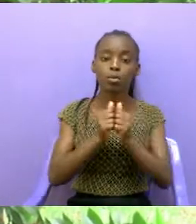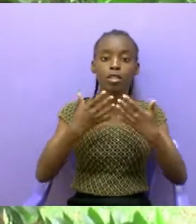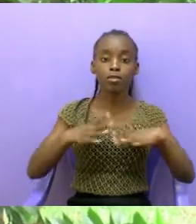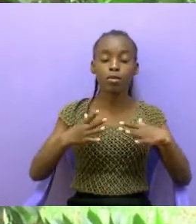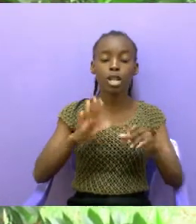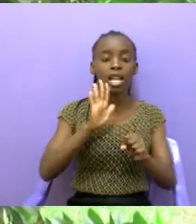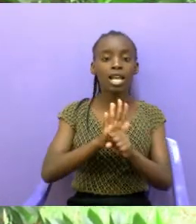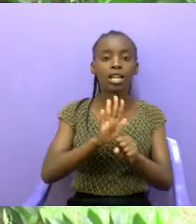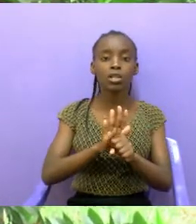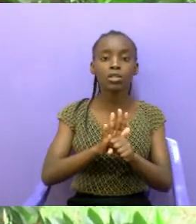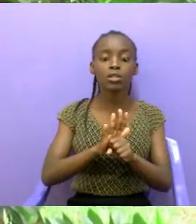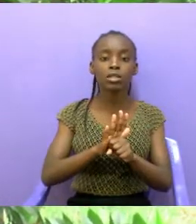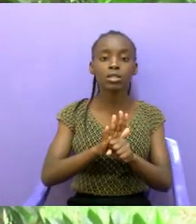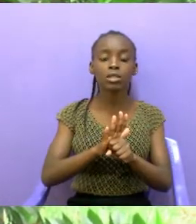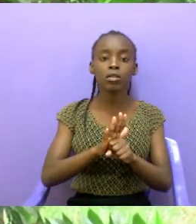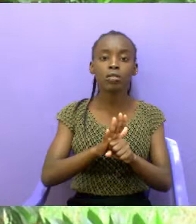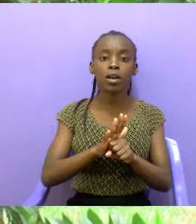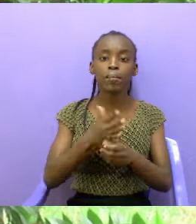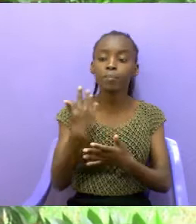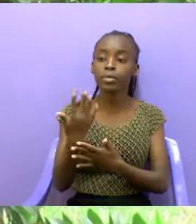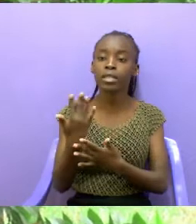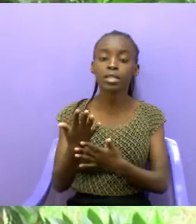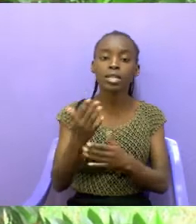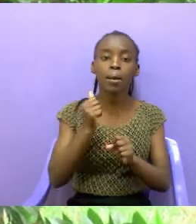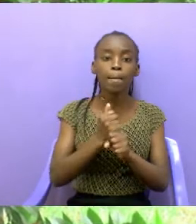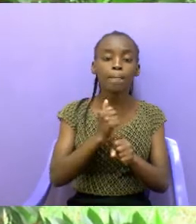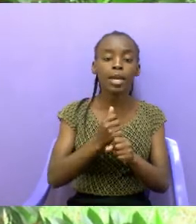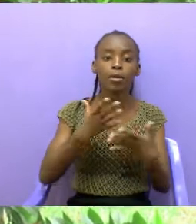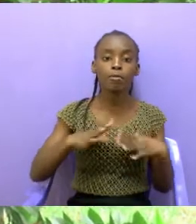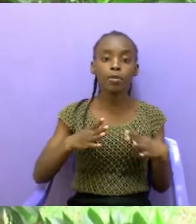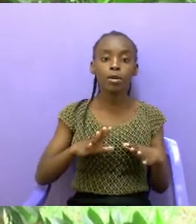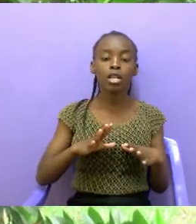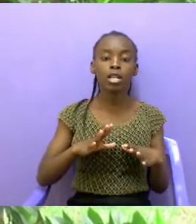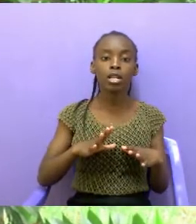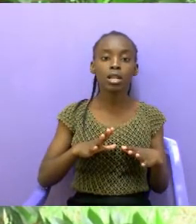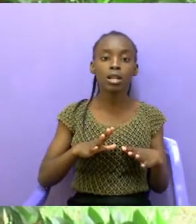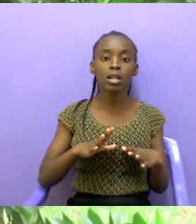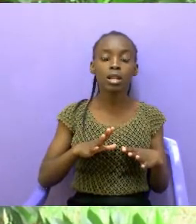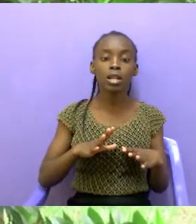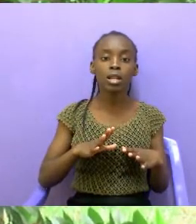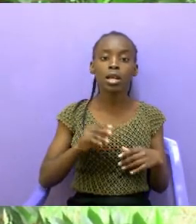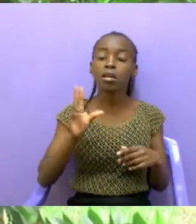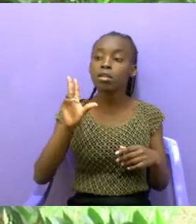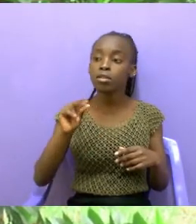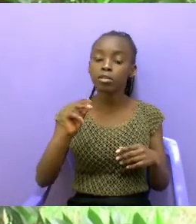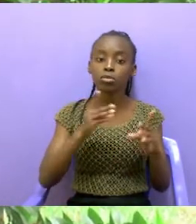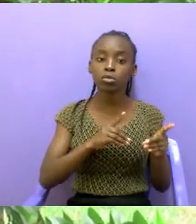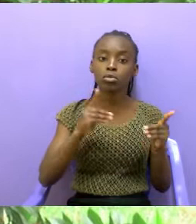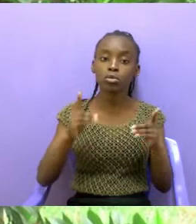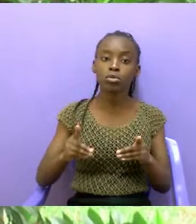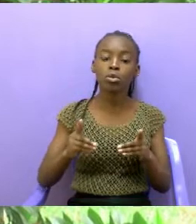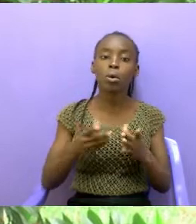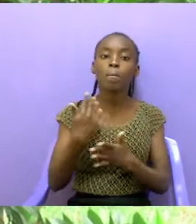mengi huwasababisha watu waachane na ibada ambazo Mungu zinampatia